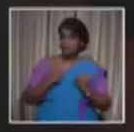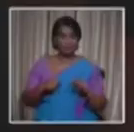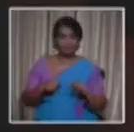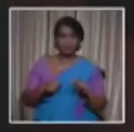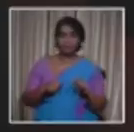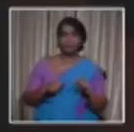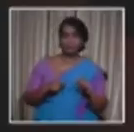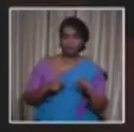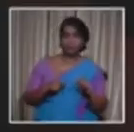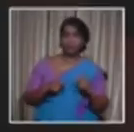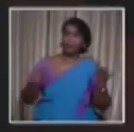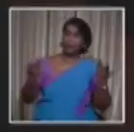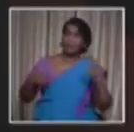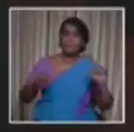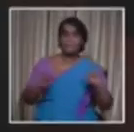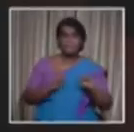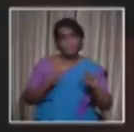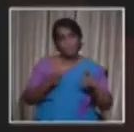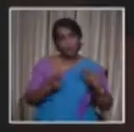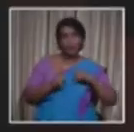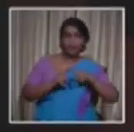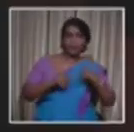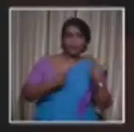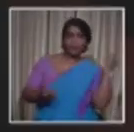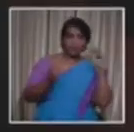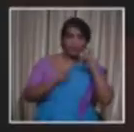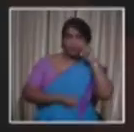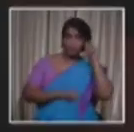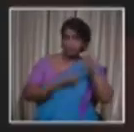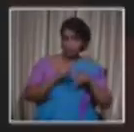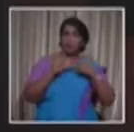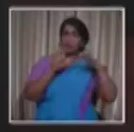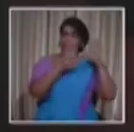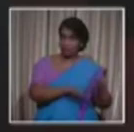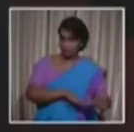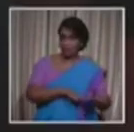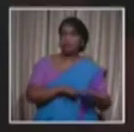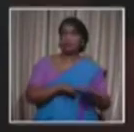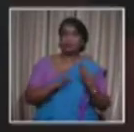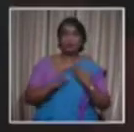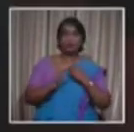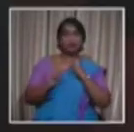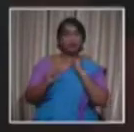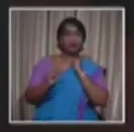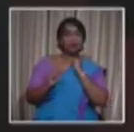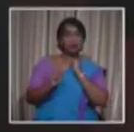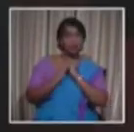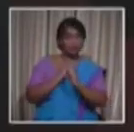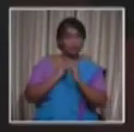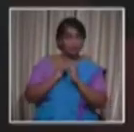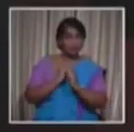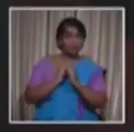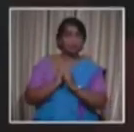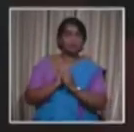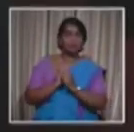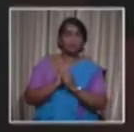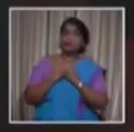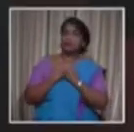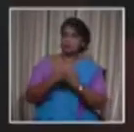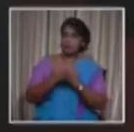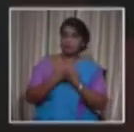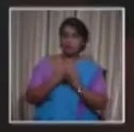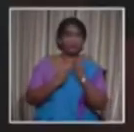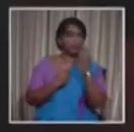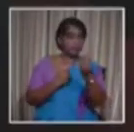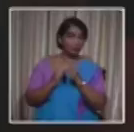පැමිණෙන යතුරුපැදි වලින් හෝ වෙනත් ක්‍රම වලින් පැමිණෙන මගින්ට ඒ නතර කර තබා ශ්‍රී ලංකාවේ සිටි බස් සේවාව මගින් ප්‍රවාහන පාසුකම්